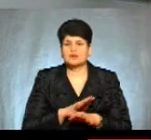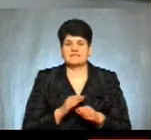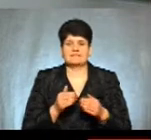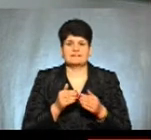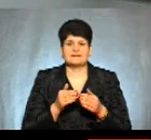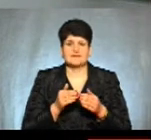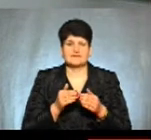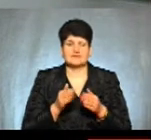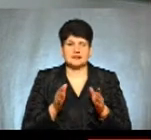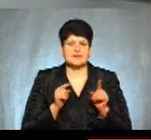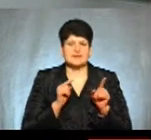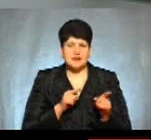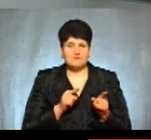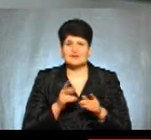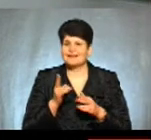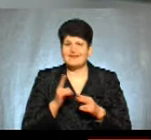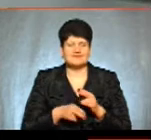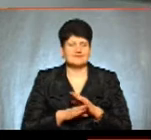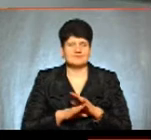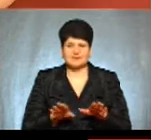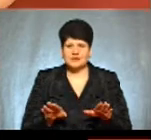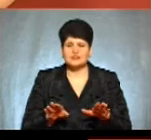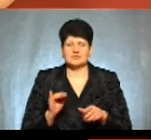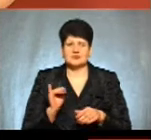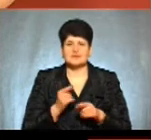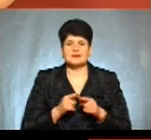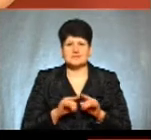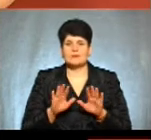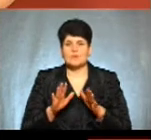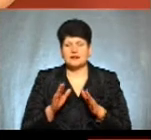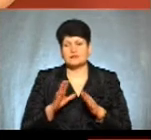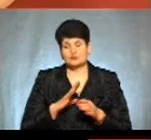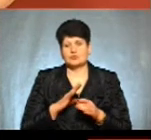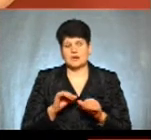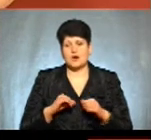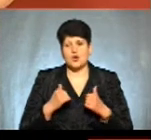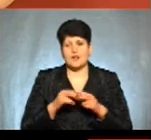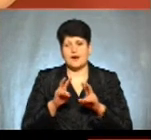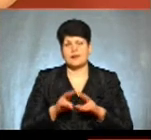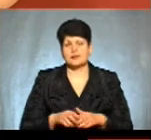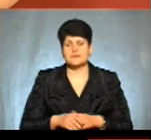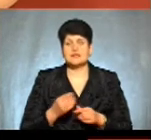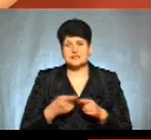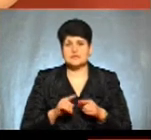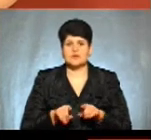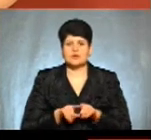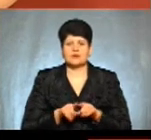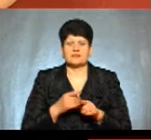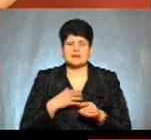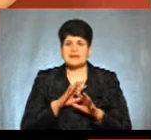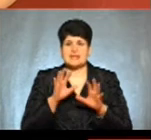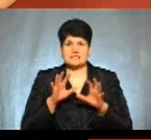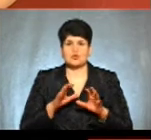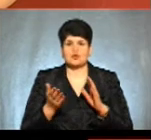відкриті там, і вони не до кінця завершені, десь такі моменти звучали на колегії. Це майже практично те саме, що у нас незаконні